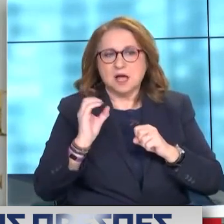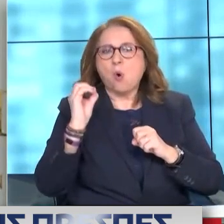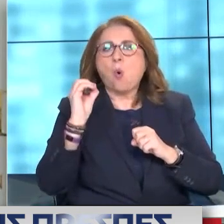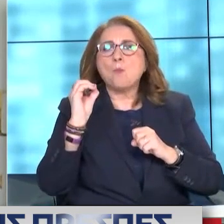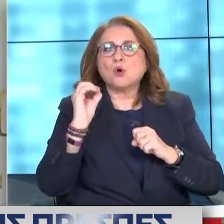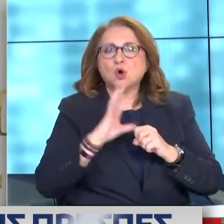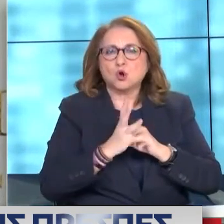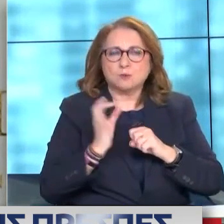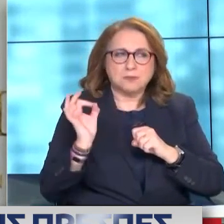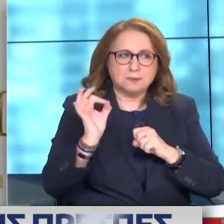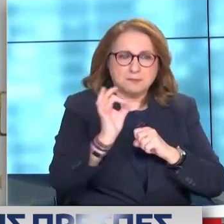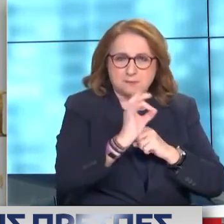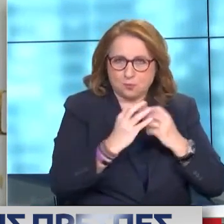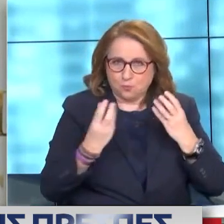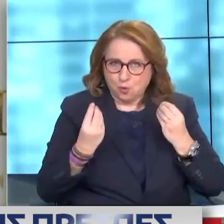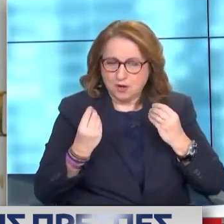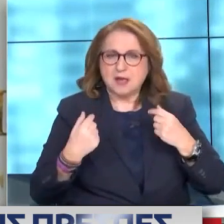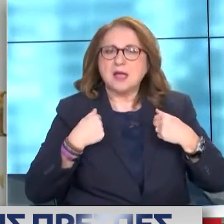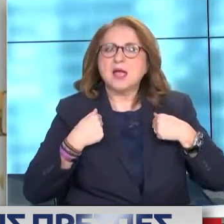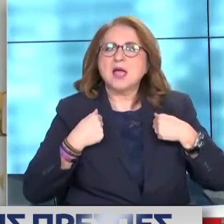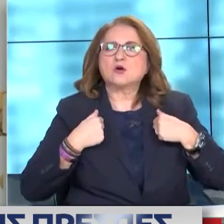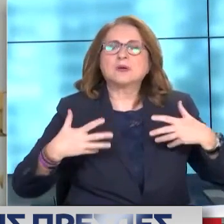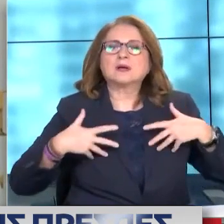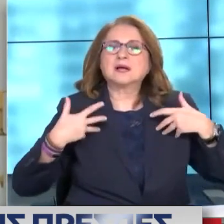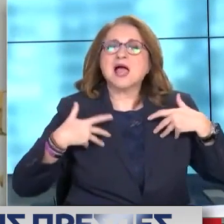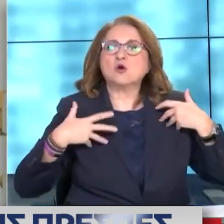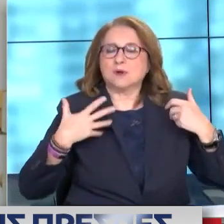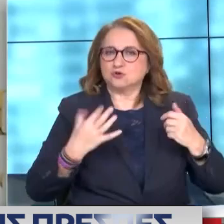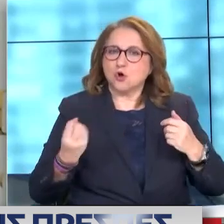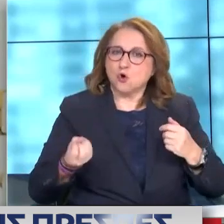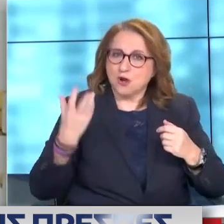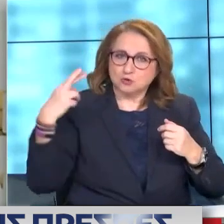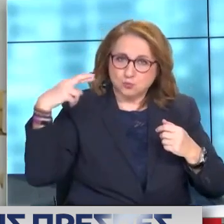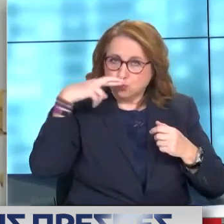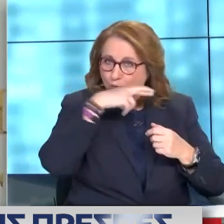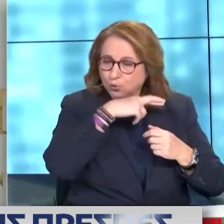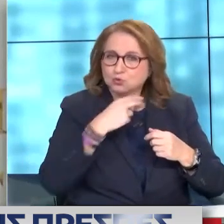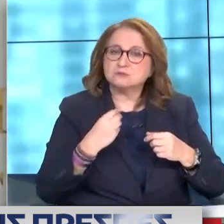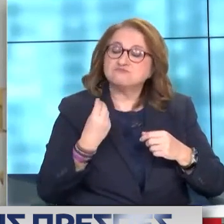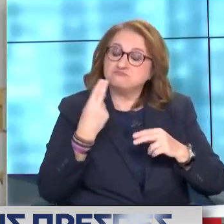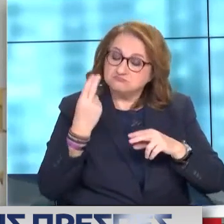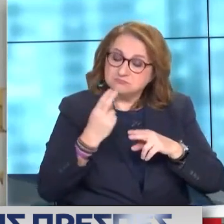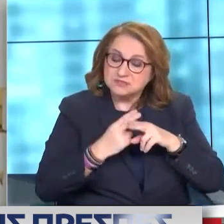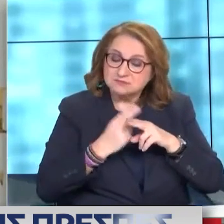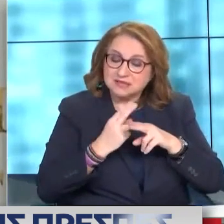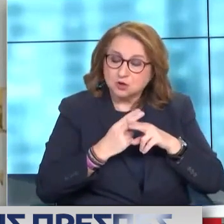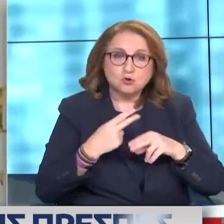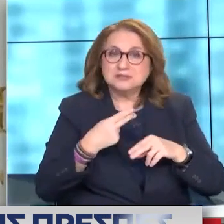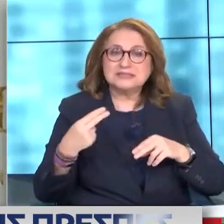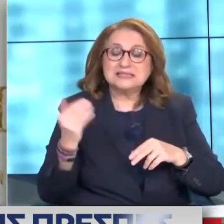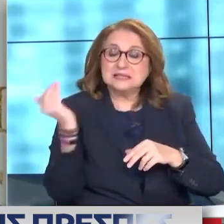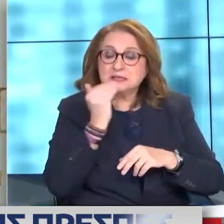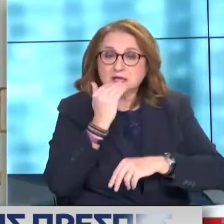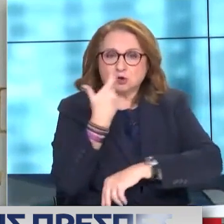της προκλητικής Αλβανίας στην Ένωση. Άλλωστε, ο νέος Πρωθυπουργός της Βουλγαρίας πριν από λίγο καιρό δήλωνε στους Financial Times ότι